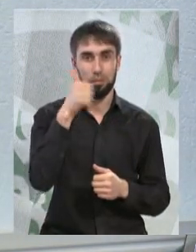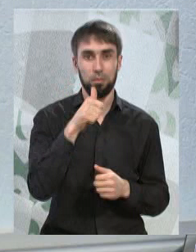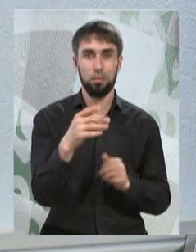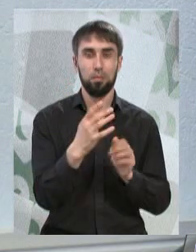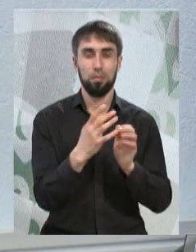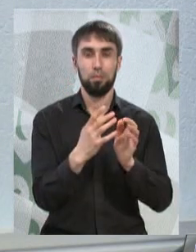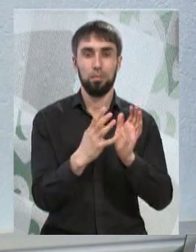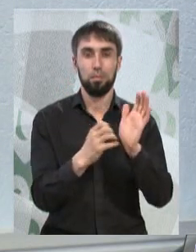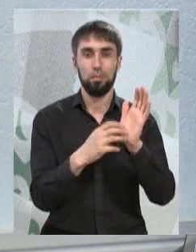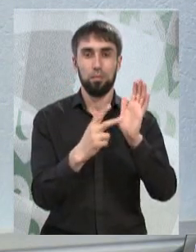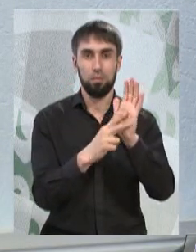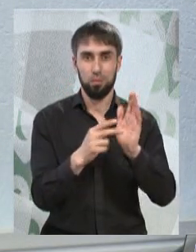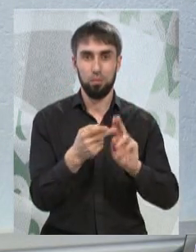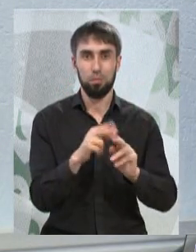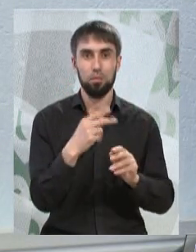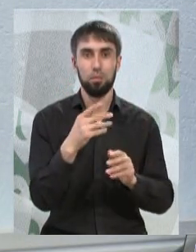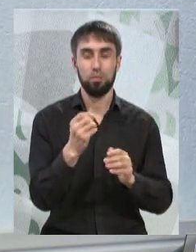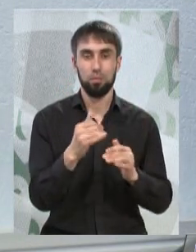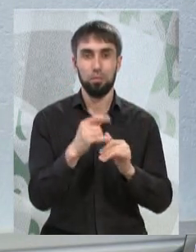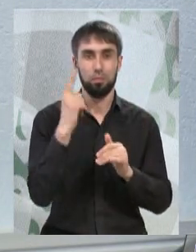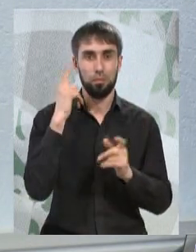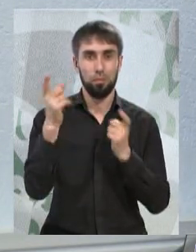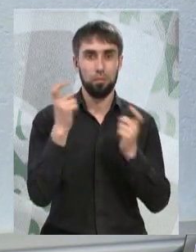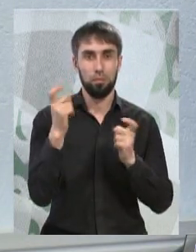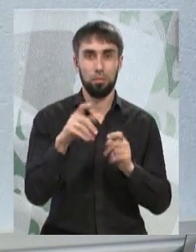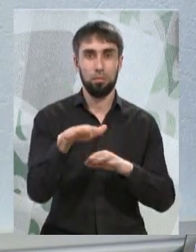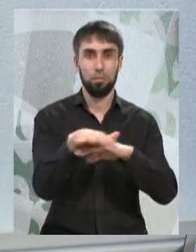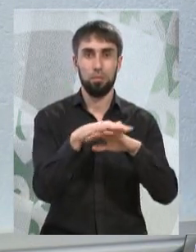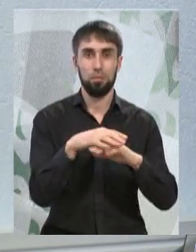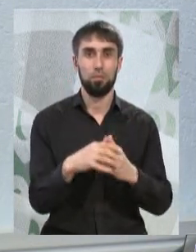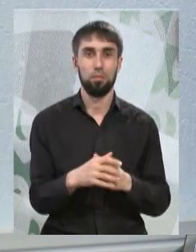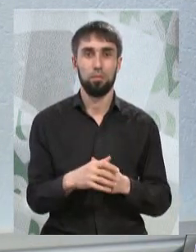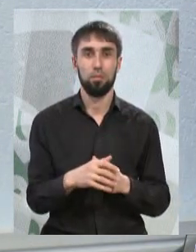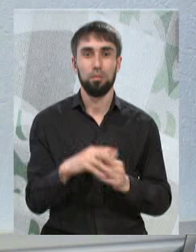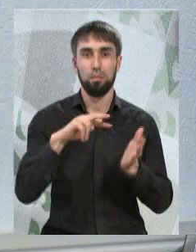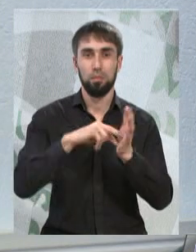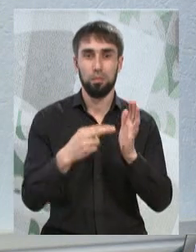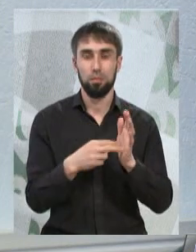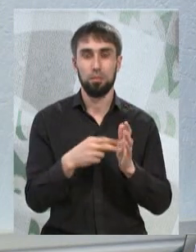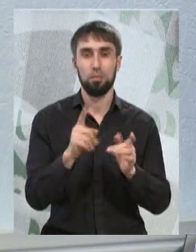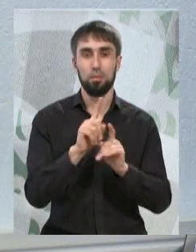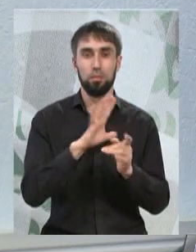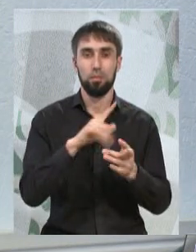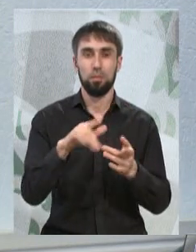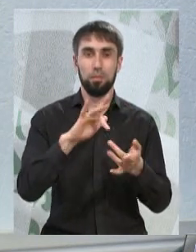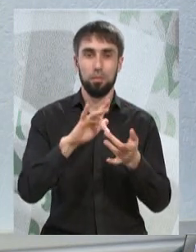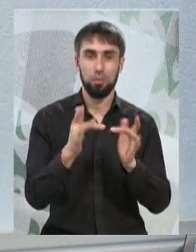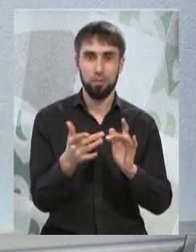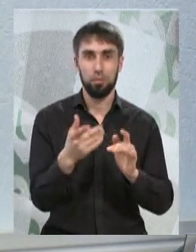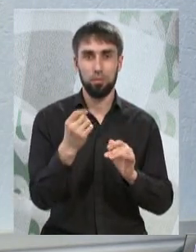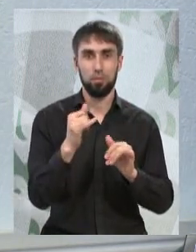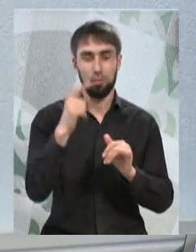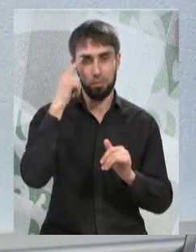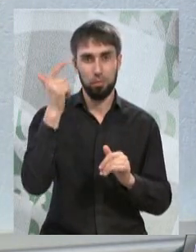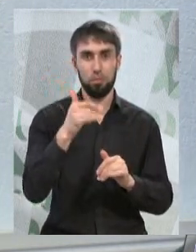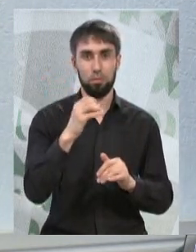заявлений. Народ у нас уже информационно и в плане использования информационных технологий очень